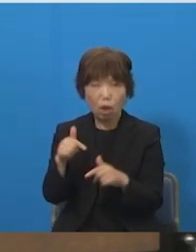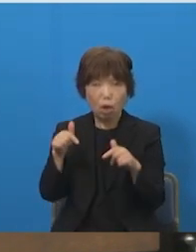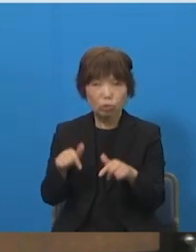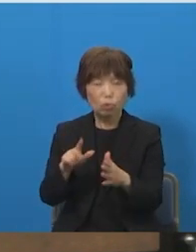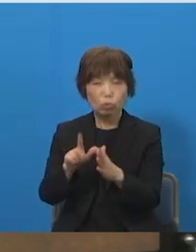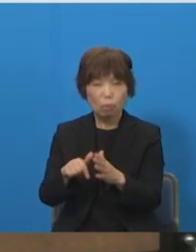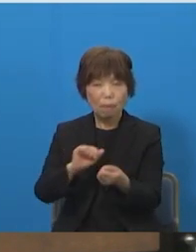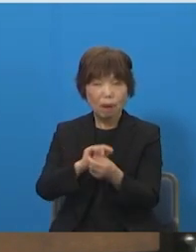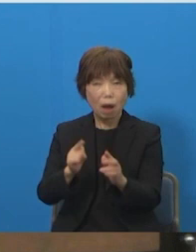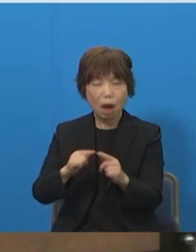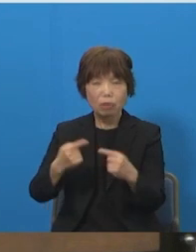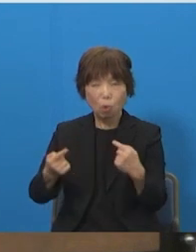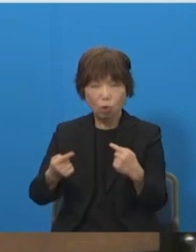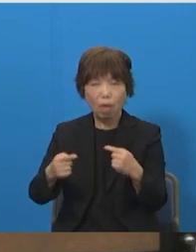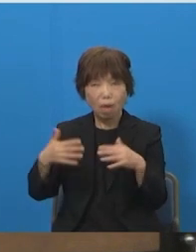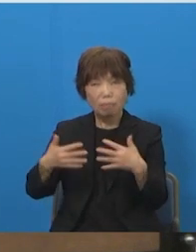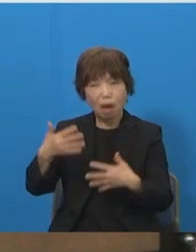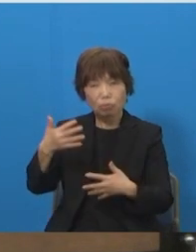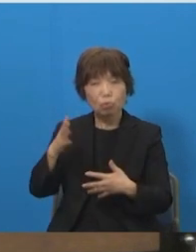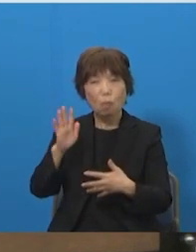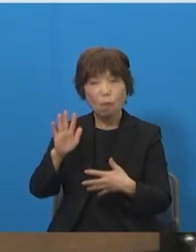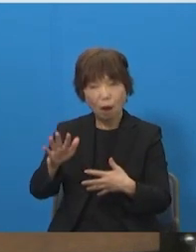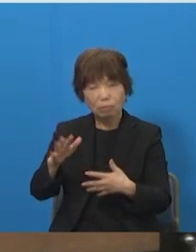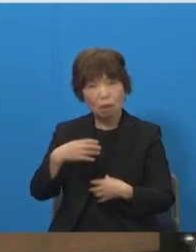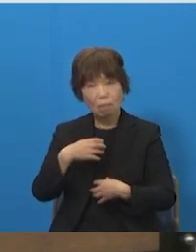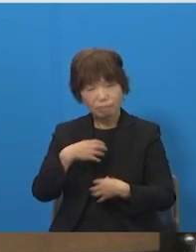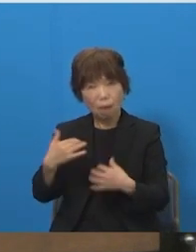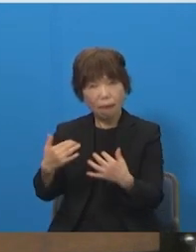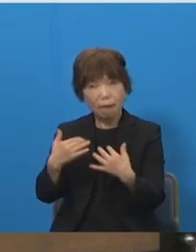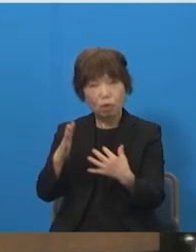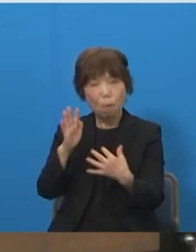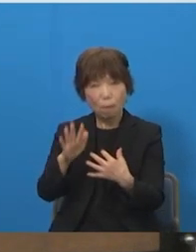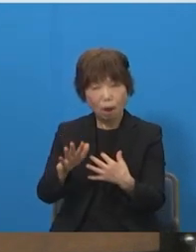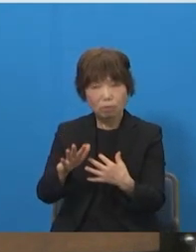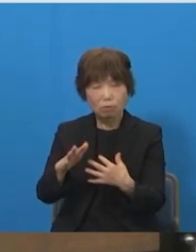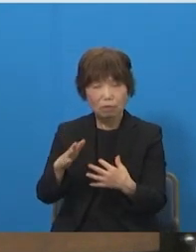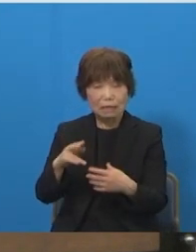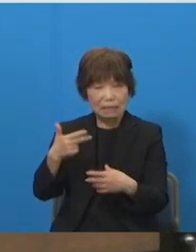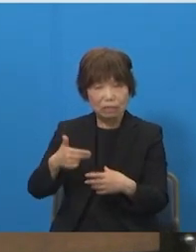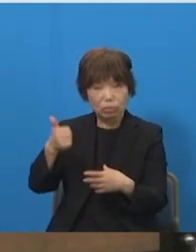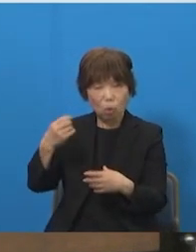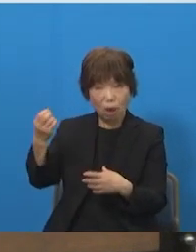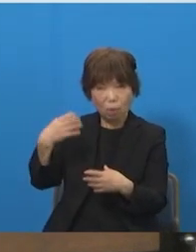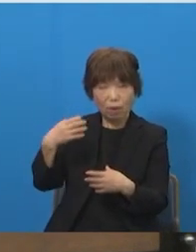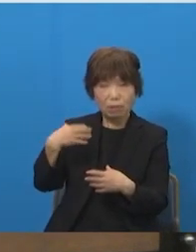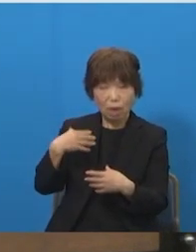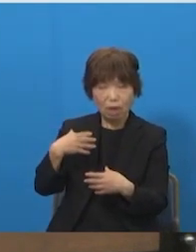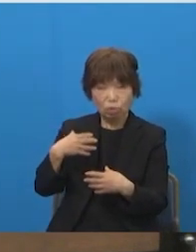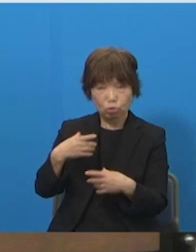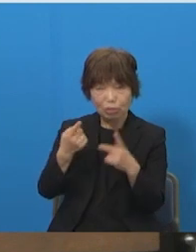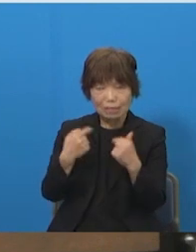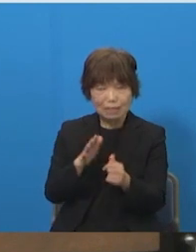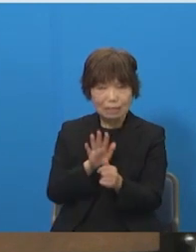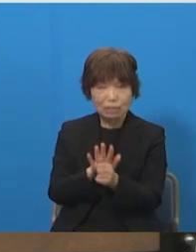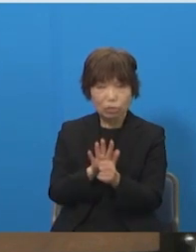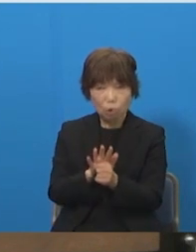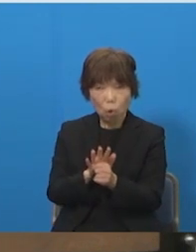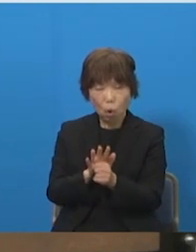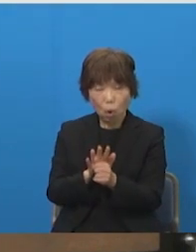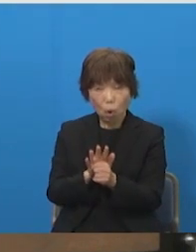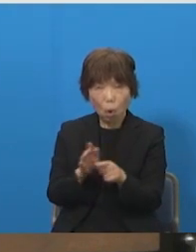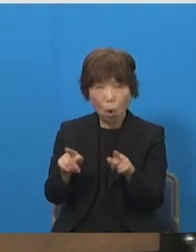などの影響も受けるとも予測されていることから、松井市長がかねてから言われている自助、共助、公助のう